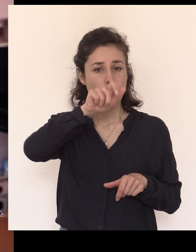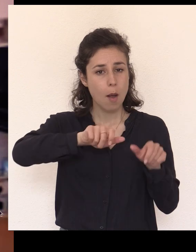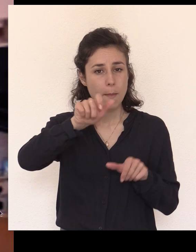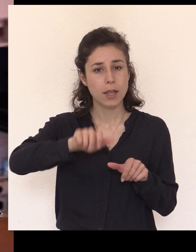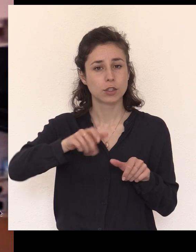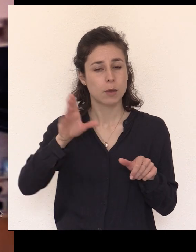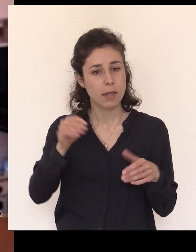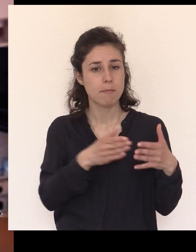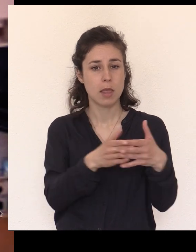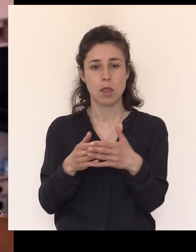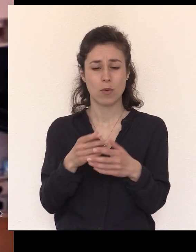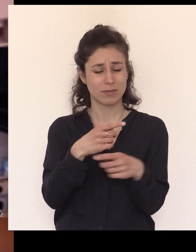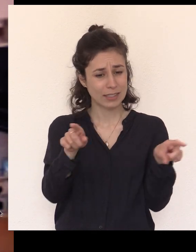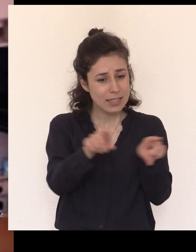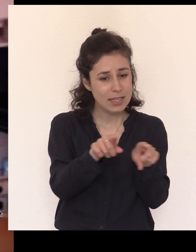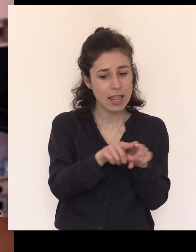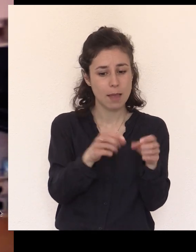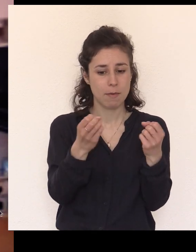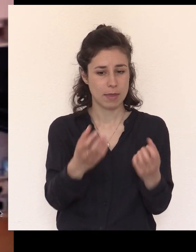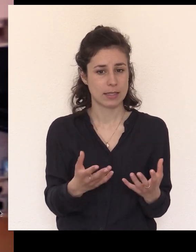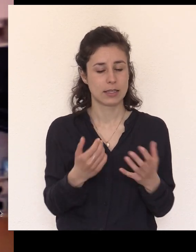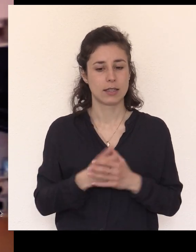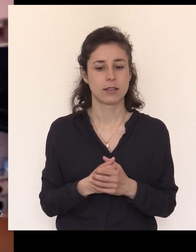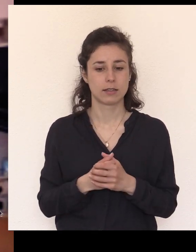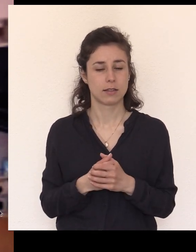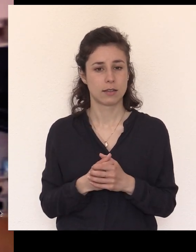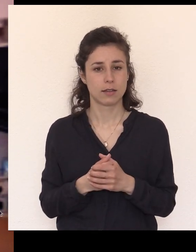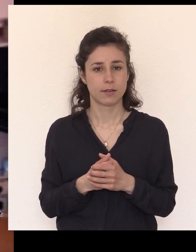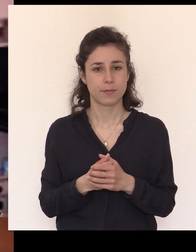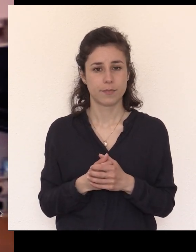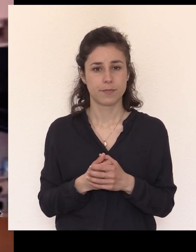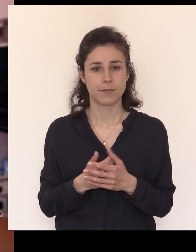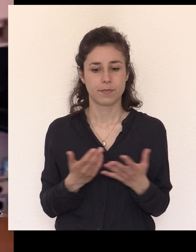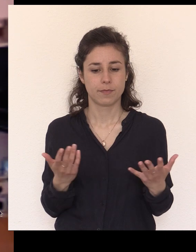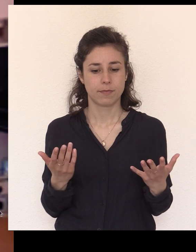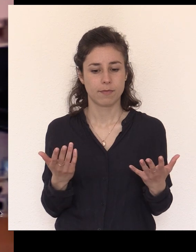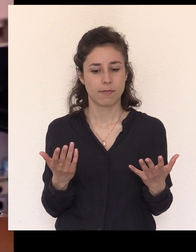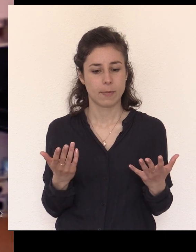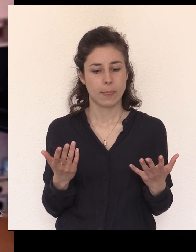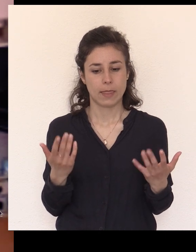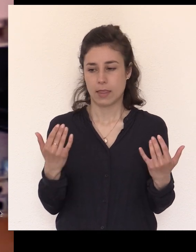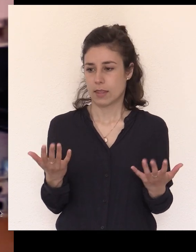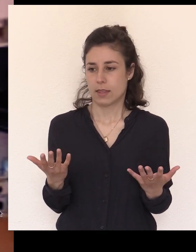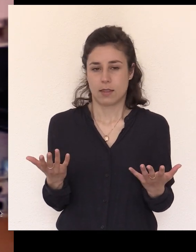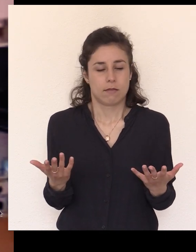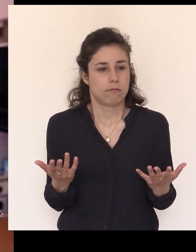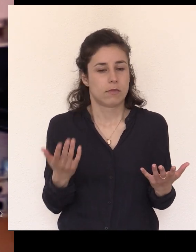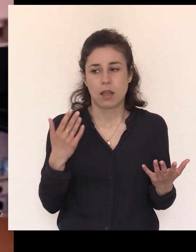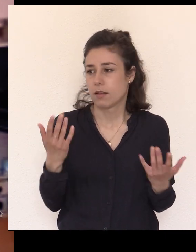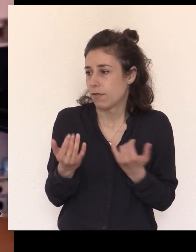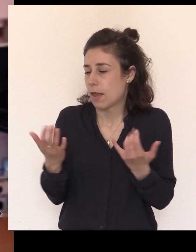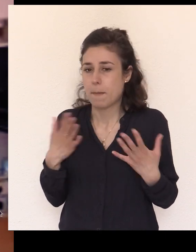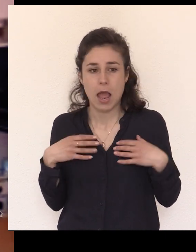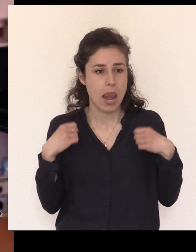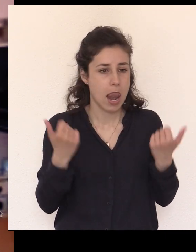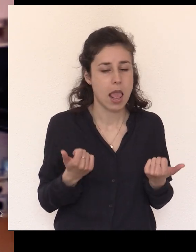mit Behinderung, die gerade realisieren, wohin mit meinem Leben,